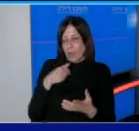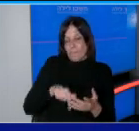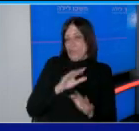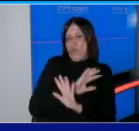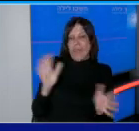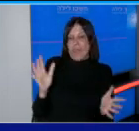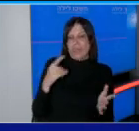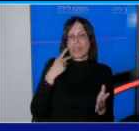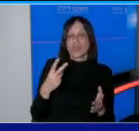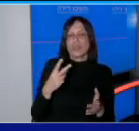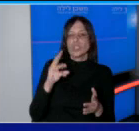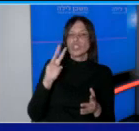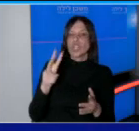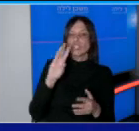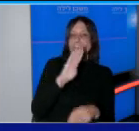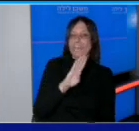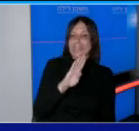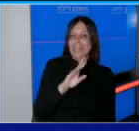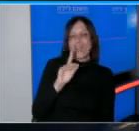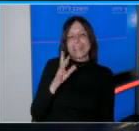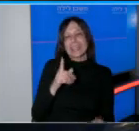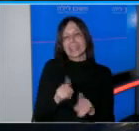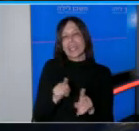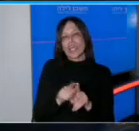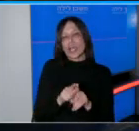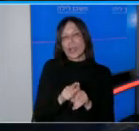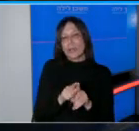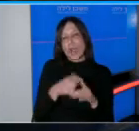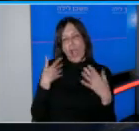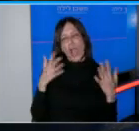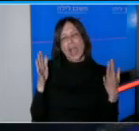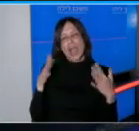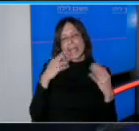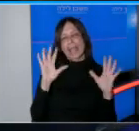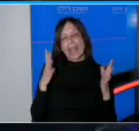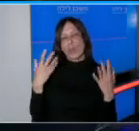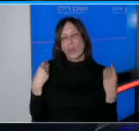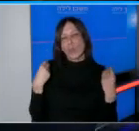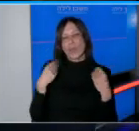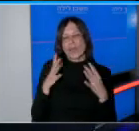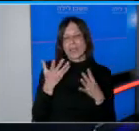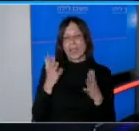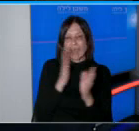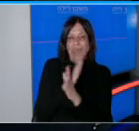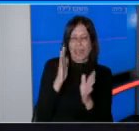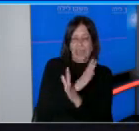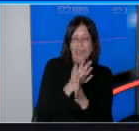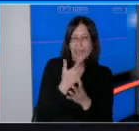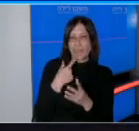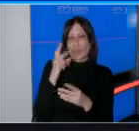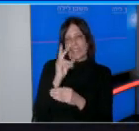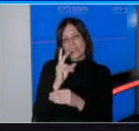יפעת שאשא ביטון, זה נראה לי כמו כיסוי, אני לא יכול להגיד את המילה. אני יכול, כיסוי ערווה למפלגה של... אז אני... בוא